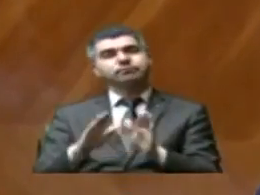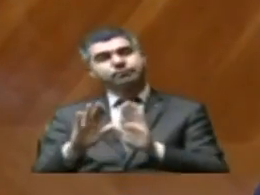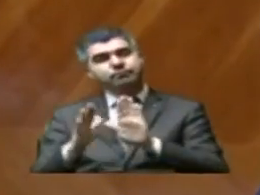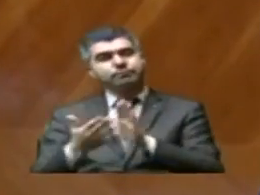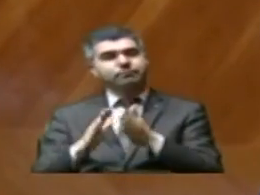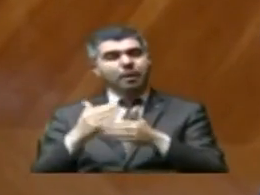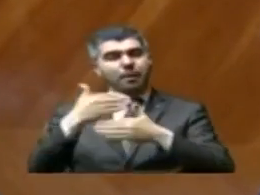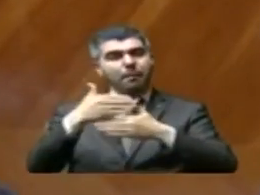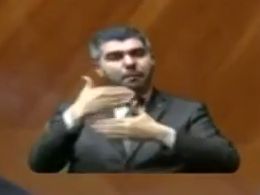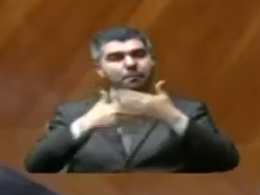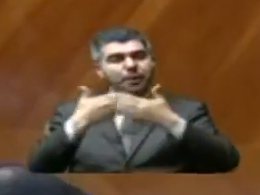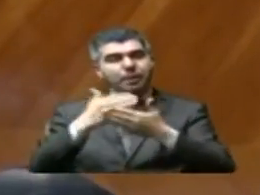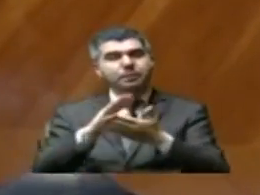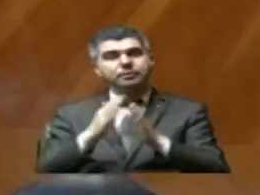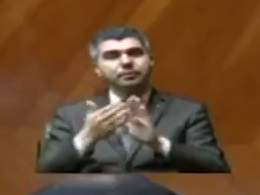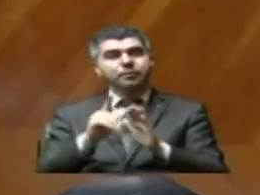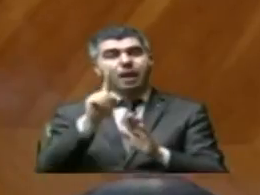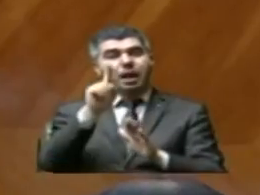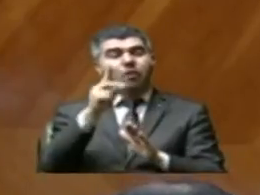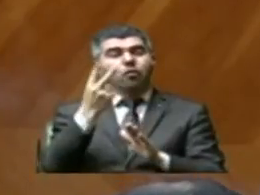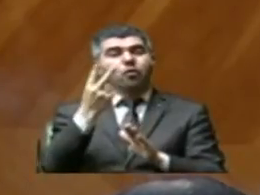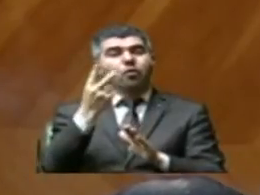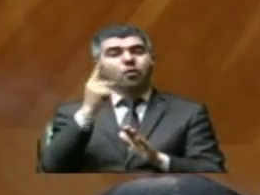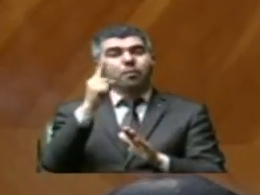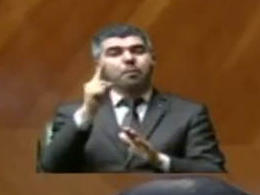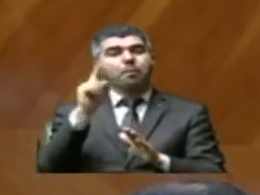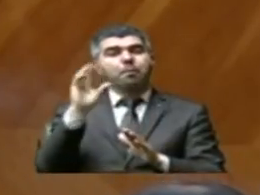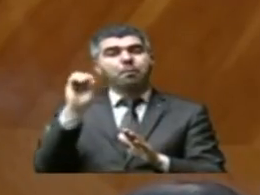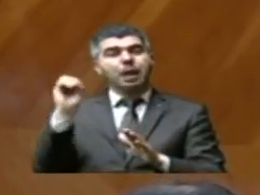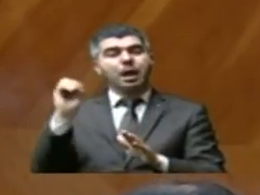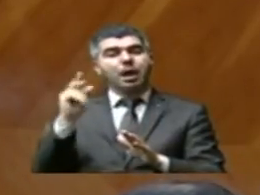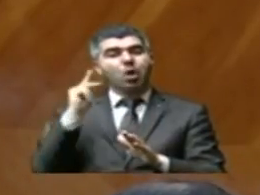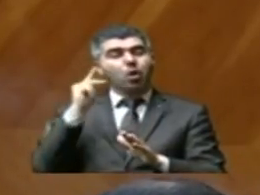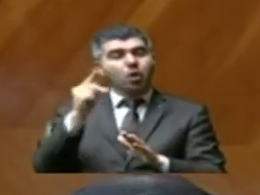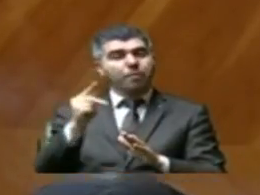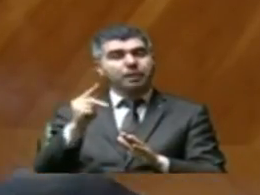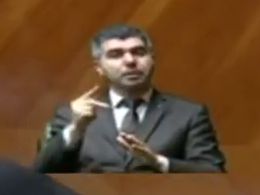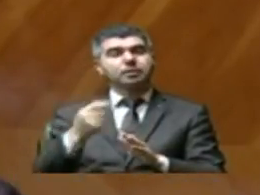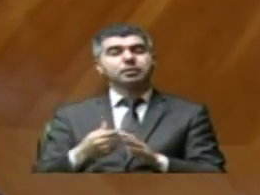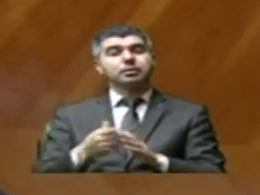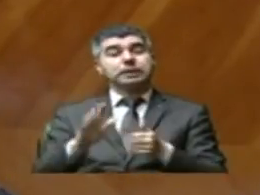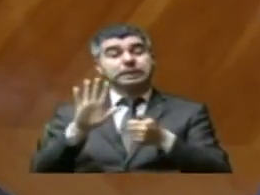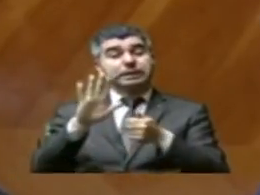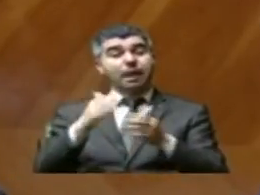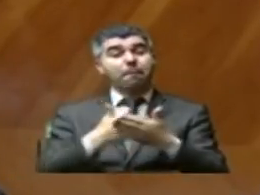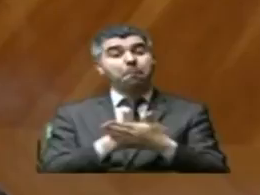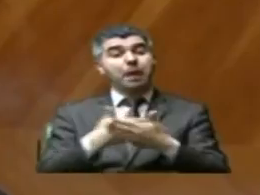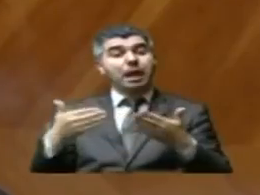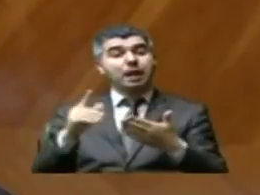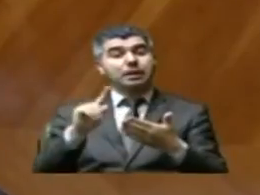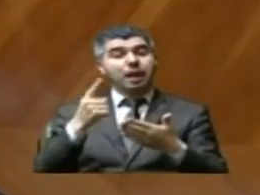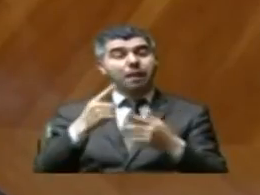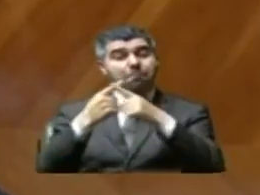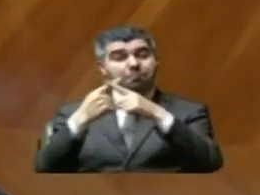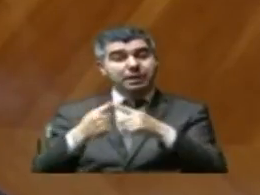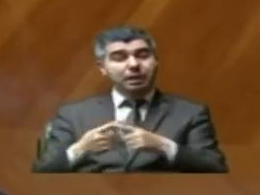بناء وإعداد حوالي 1100 كيلومتر من الطرق بين 95 و2005 بواحد الكلفة ديال 6 مليار ديال الدرهم. ثم